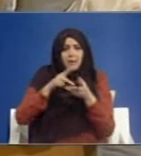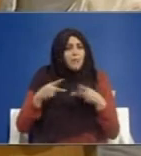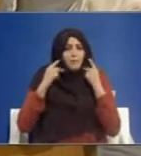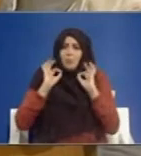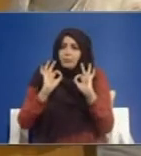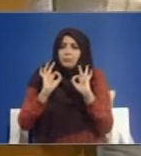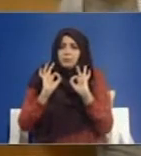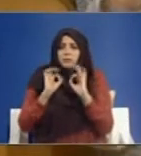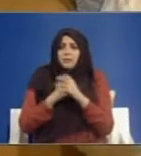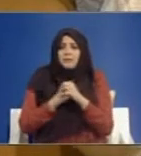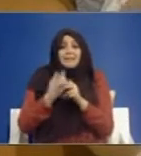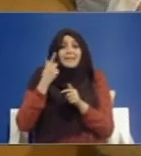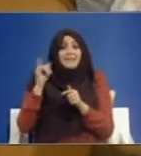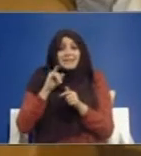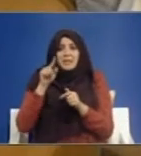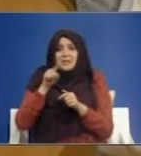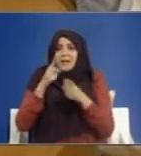صحيح، واذا